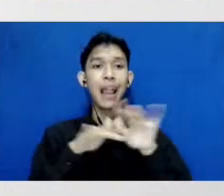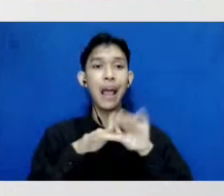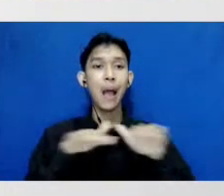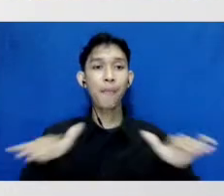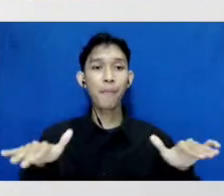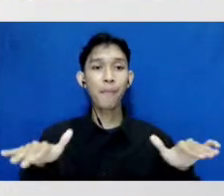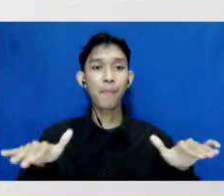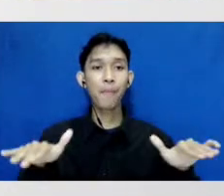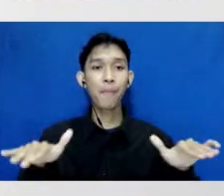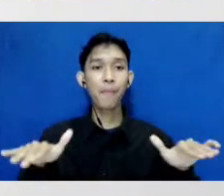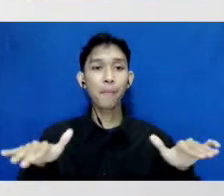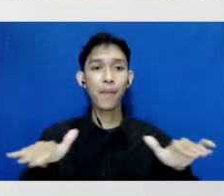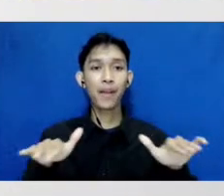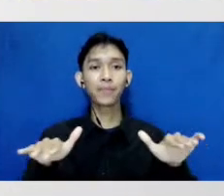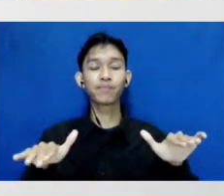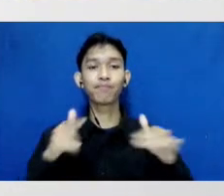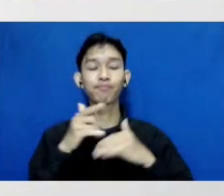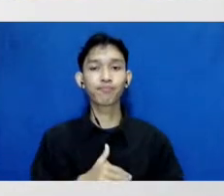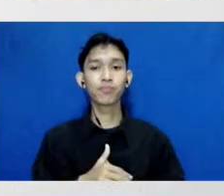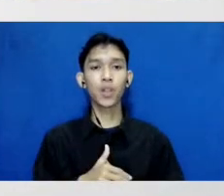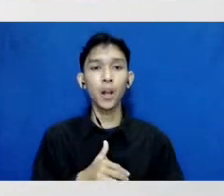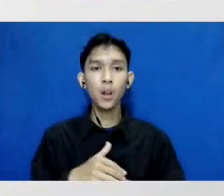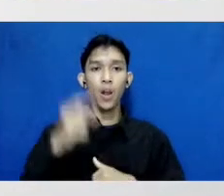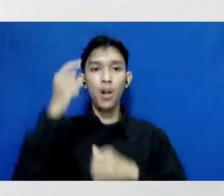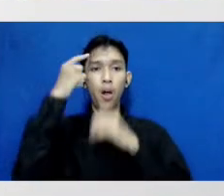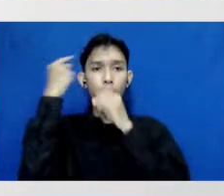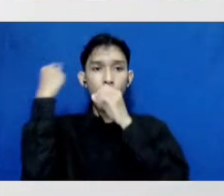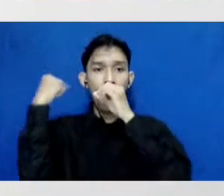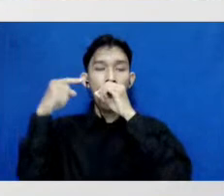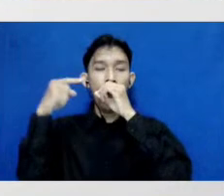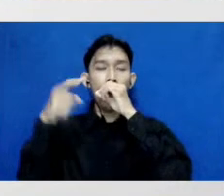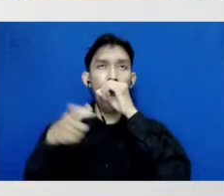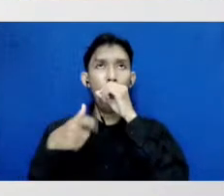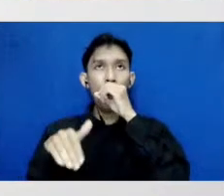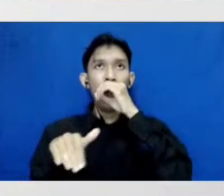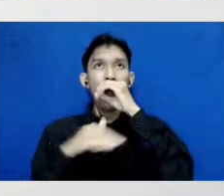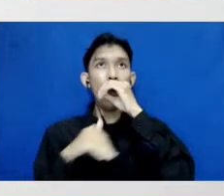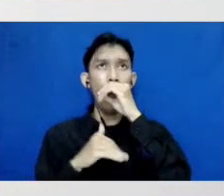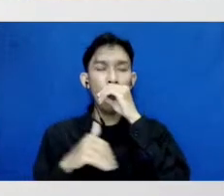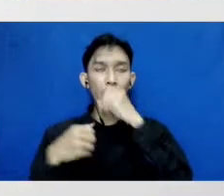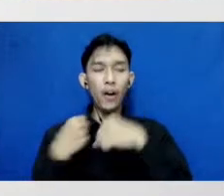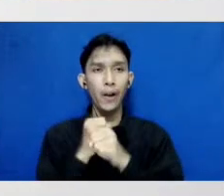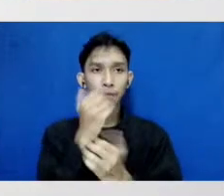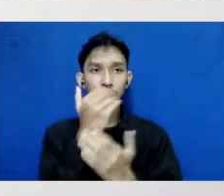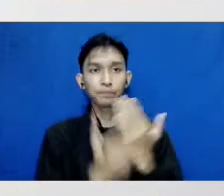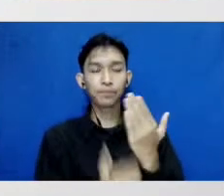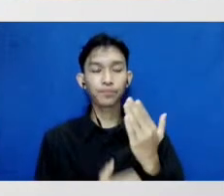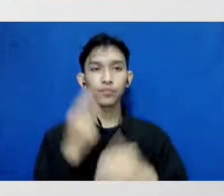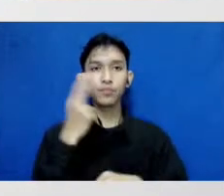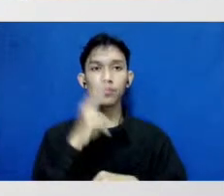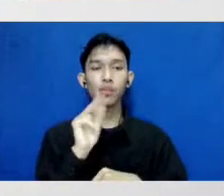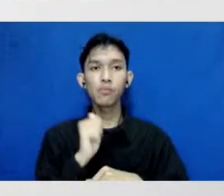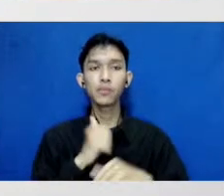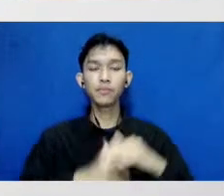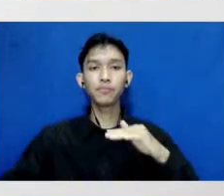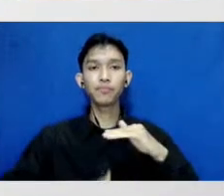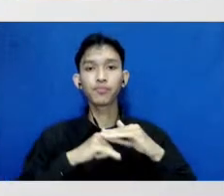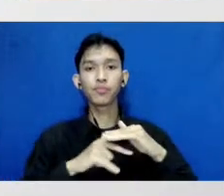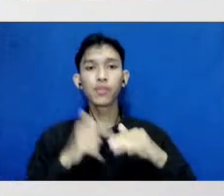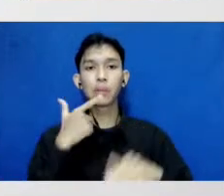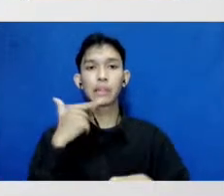damai. Jelas, pemerintah adalah sebagai pilar pembuatan kebijakan terkait internet untuk menjamin kepentingan